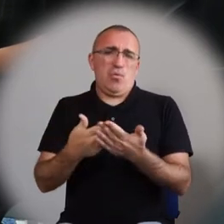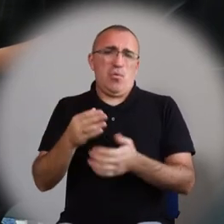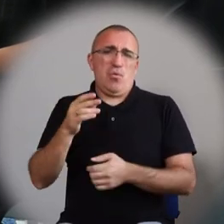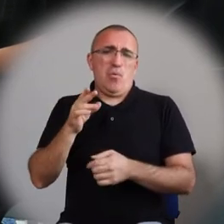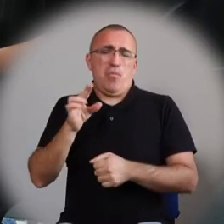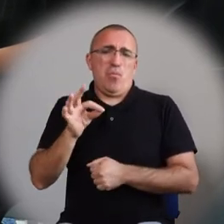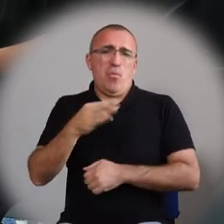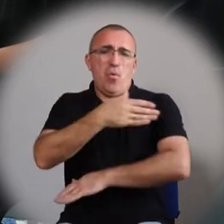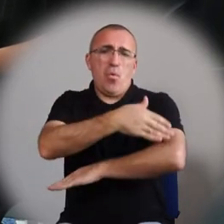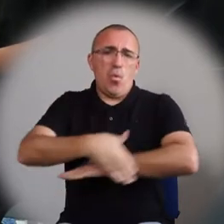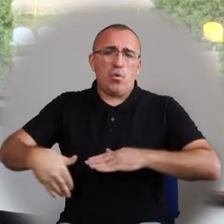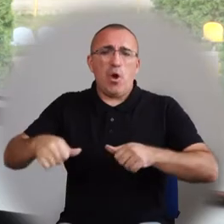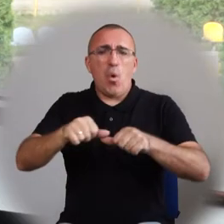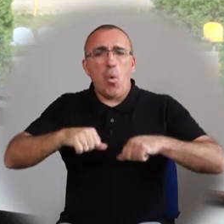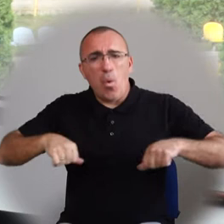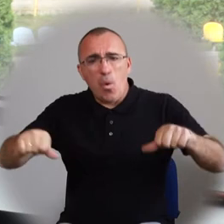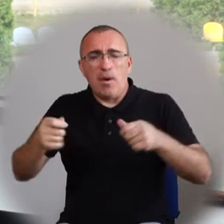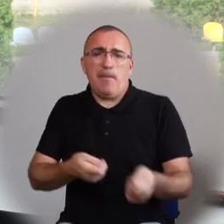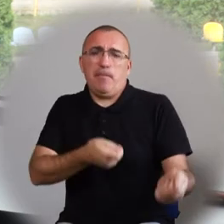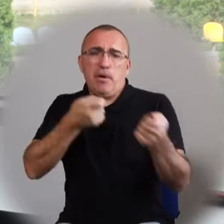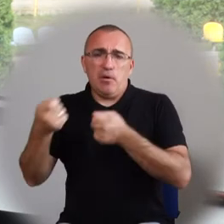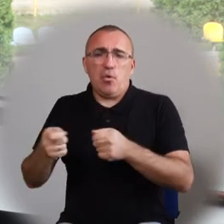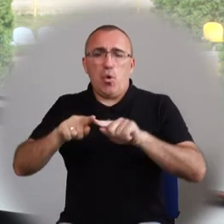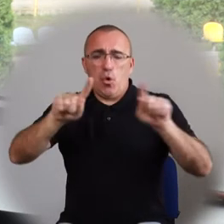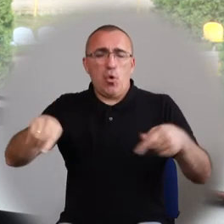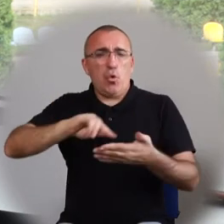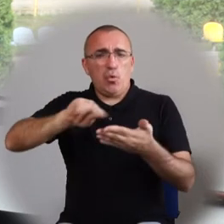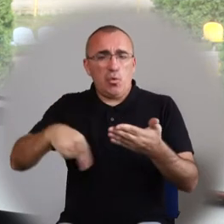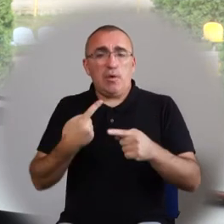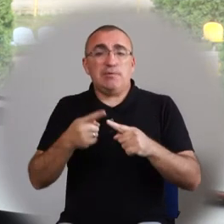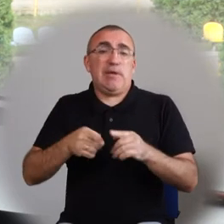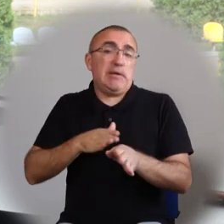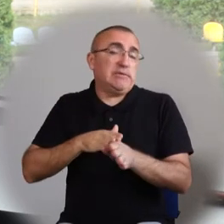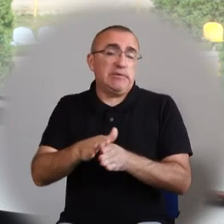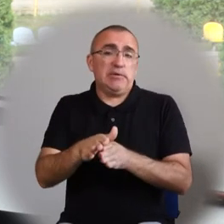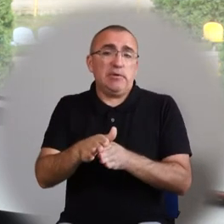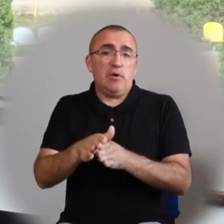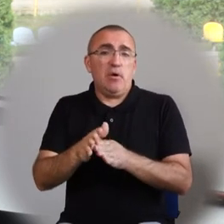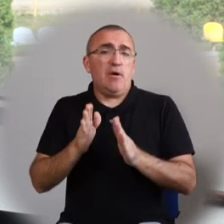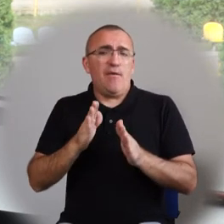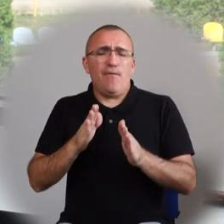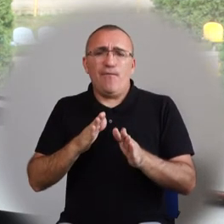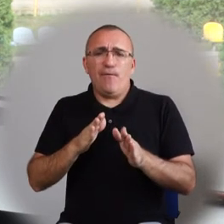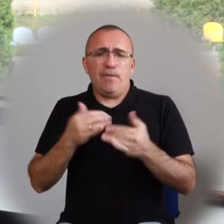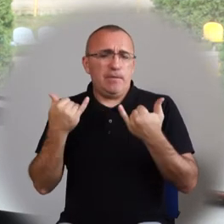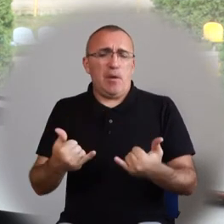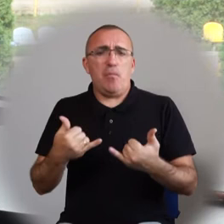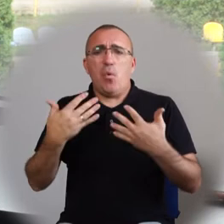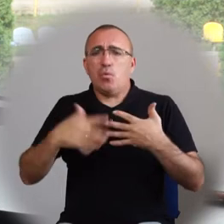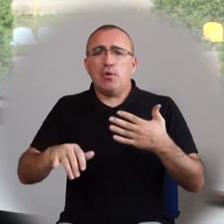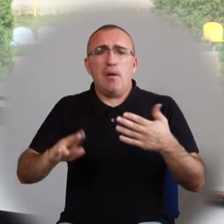ЖЕО, ходити по вуличних комітетах і приносити довідку, оскільки це здійснюється